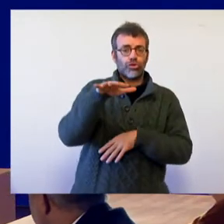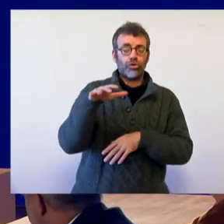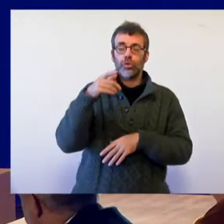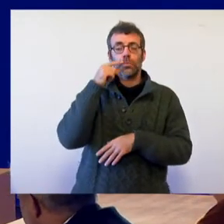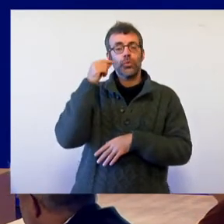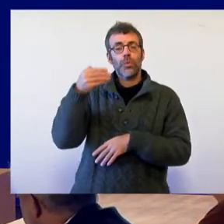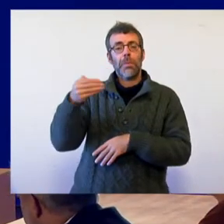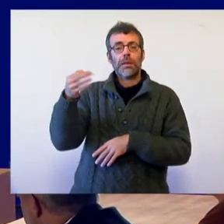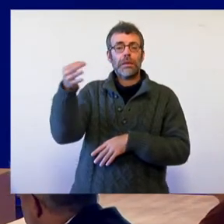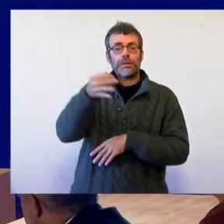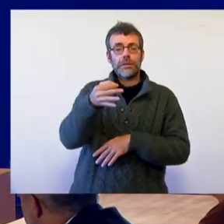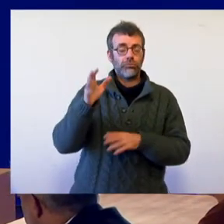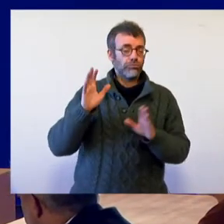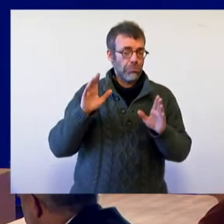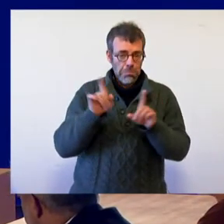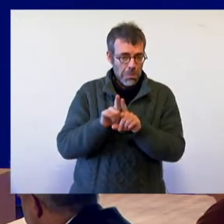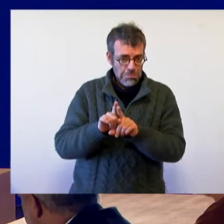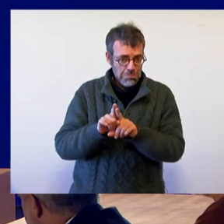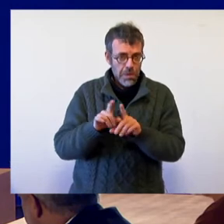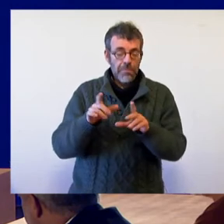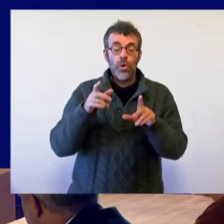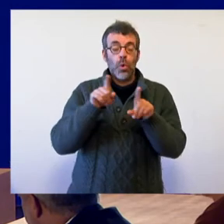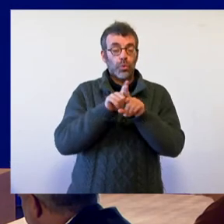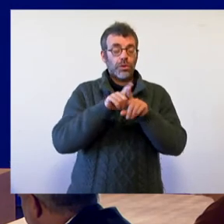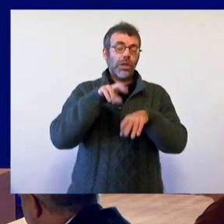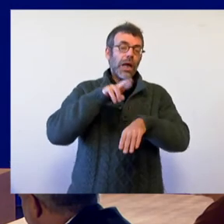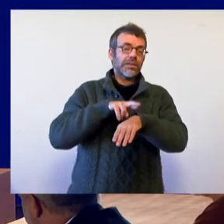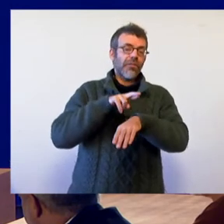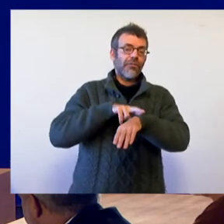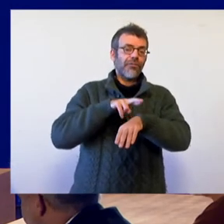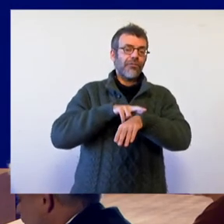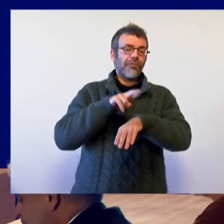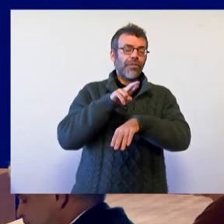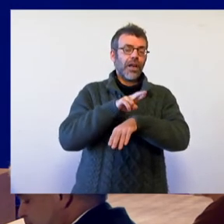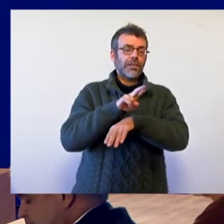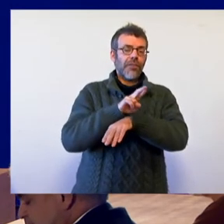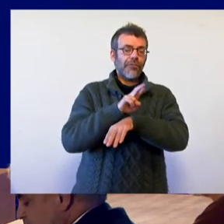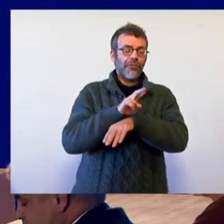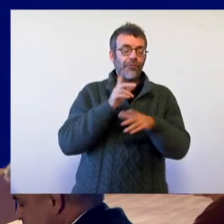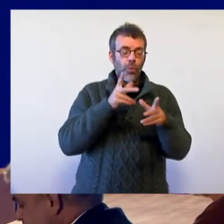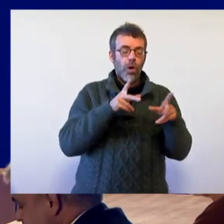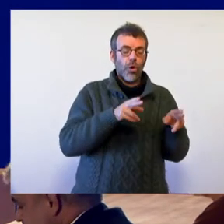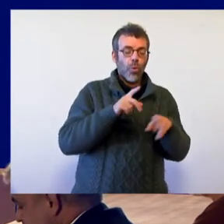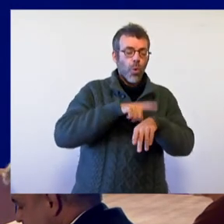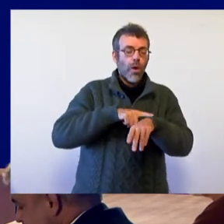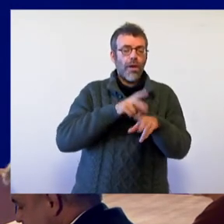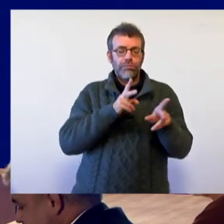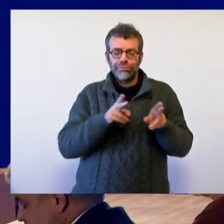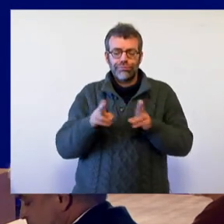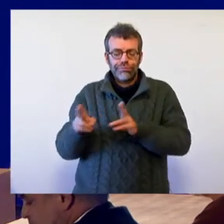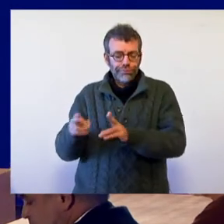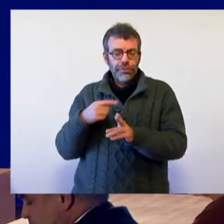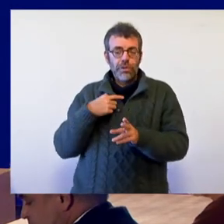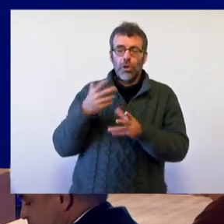Martin dans son intervention, avec des plages horaires destinées sur ce site.